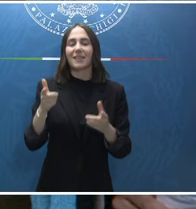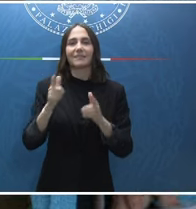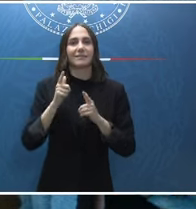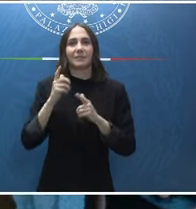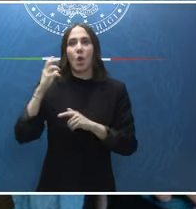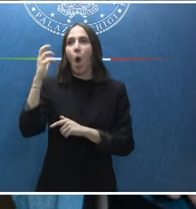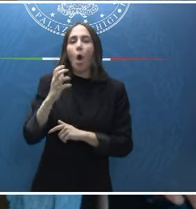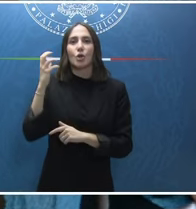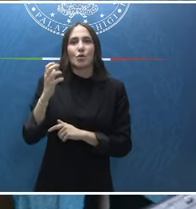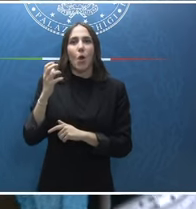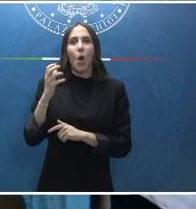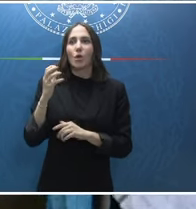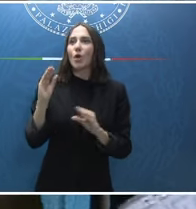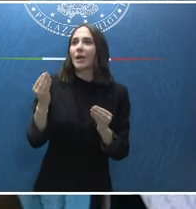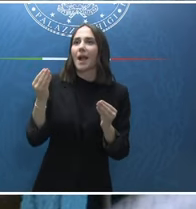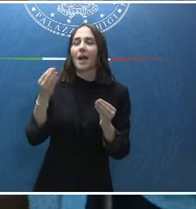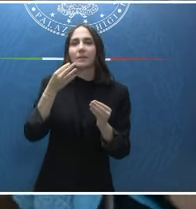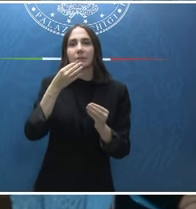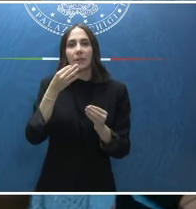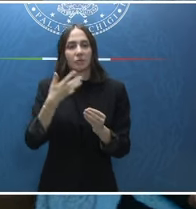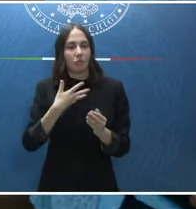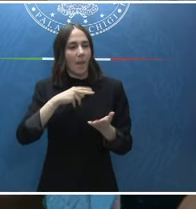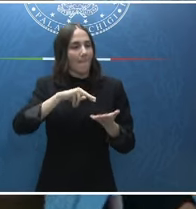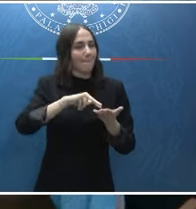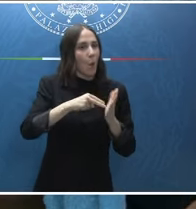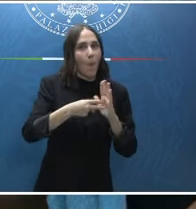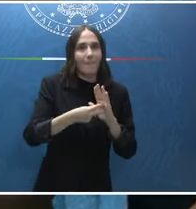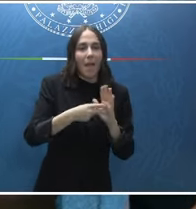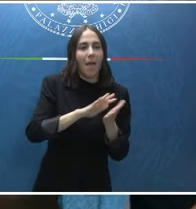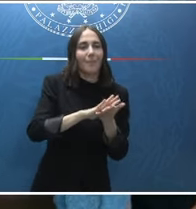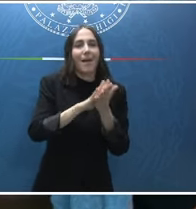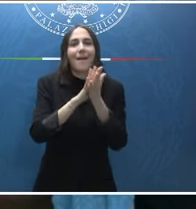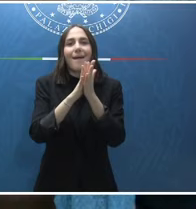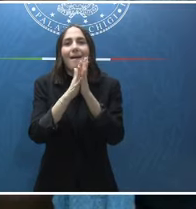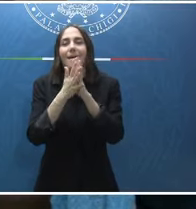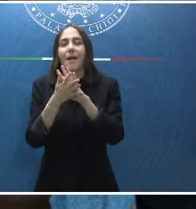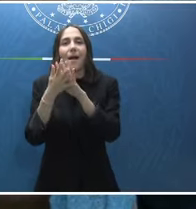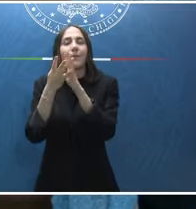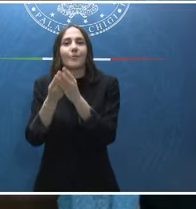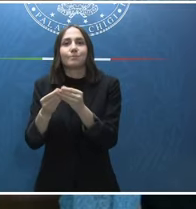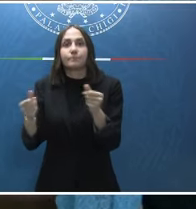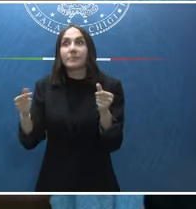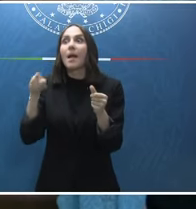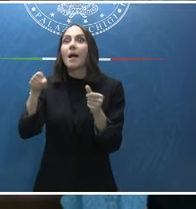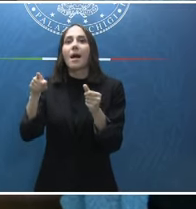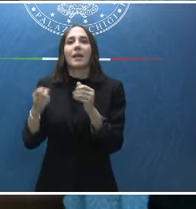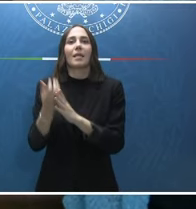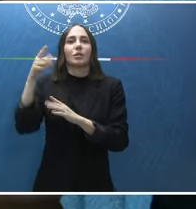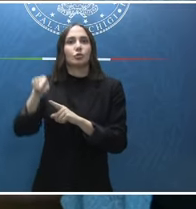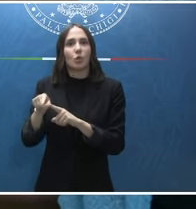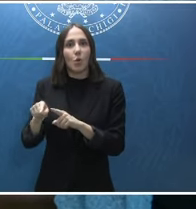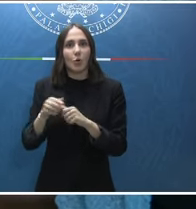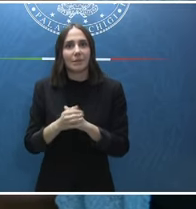nostri ragazzi diventare da problema a risorsa. Come diceva il nostro fondatore, che a distanza di più di 40 anni